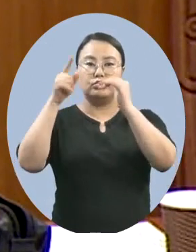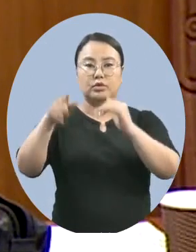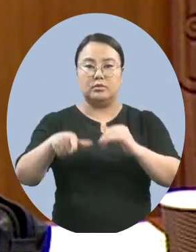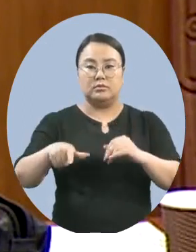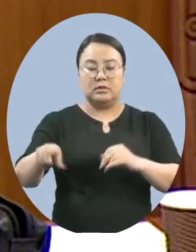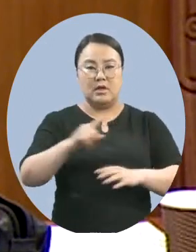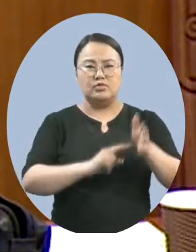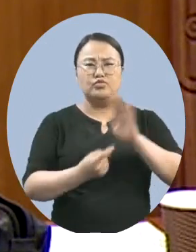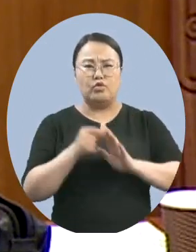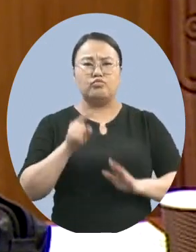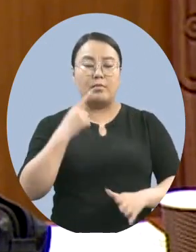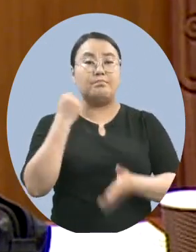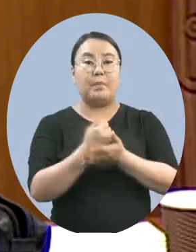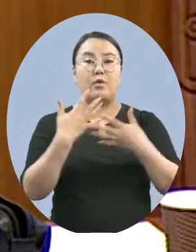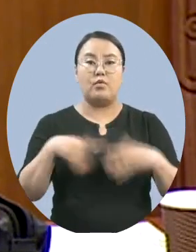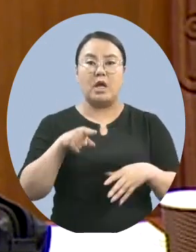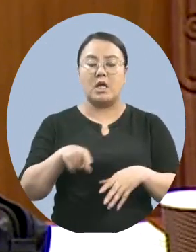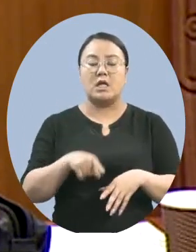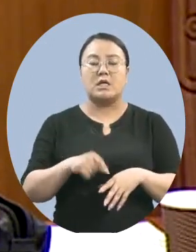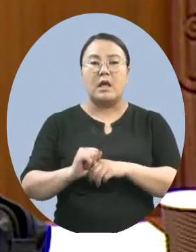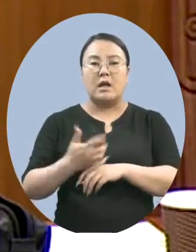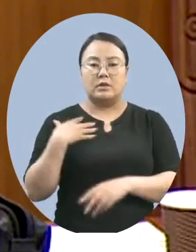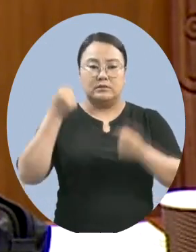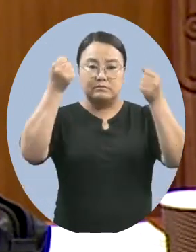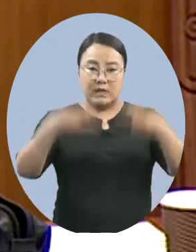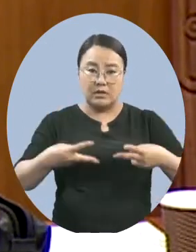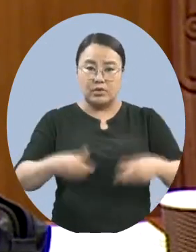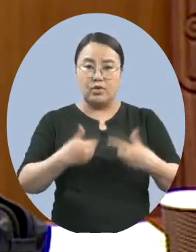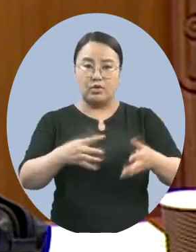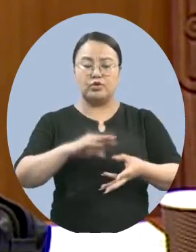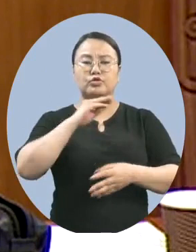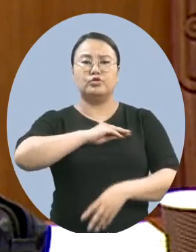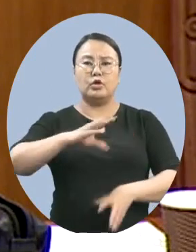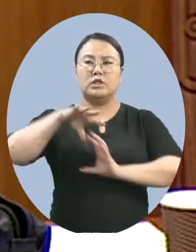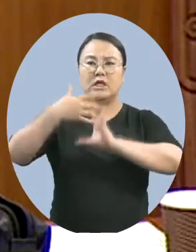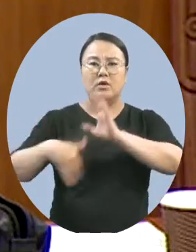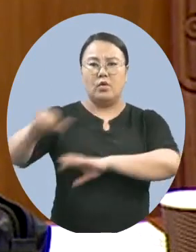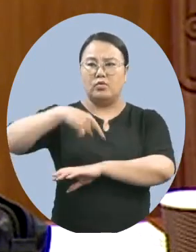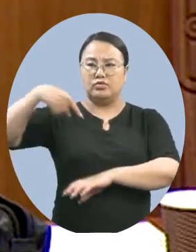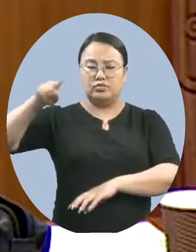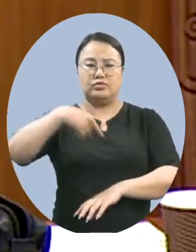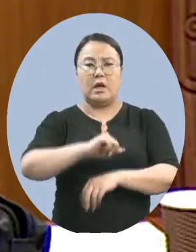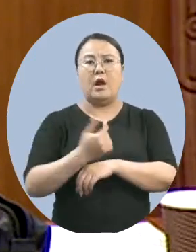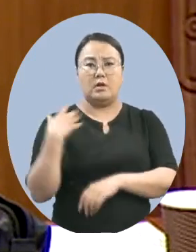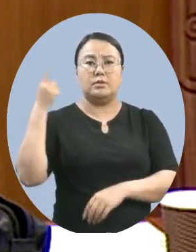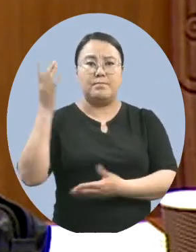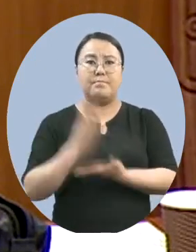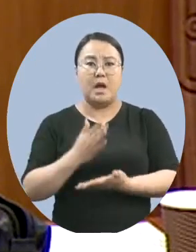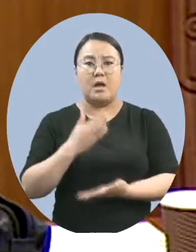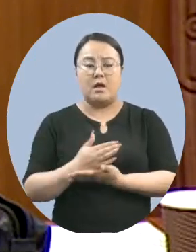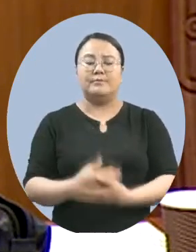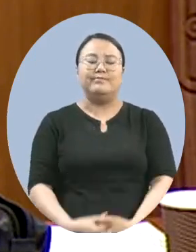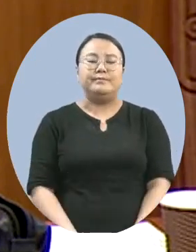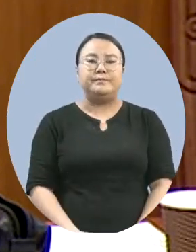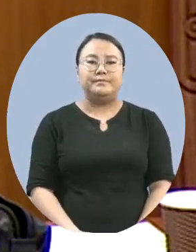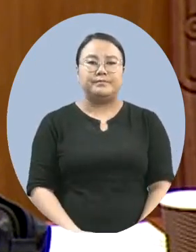баримтлыг баталсан. За энэ үүргийг одоо тэнцвэртэй байдлыг хангах үүргийг дэлхийн бүх олон орнууд хүлээсэн байдгийм а. Үүрэг хүлээсэн